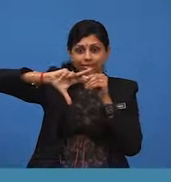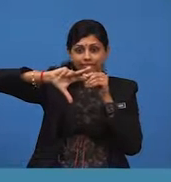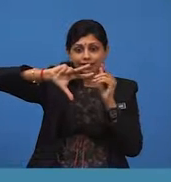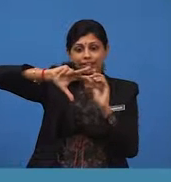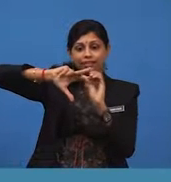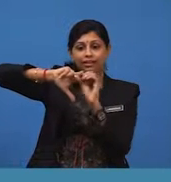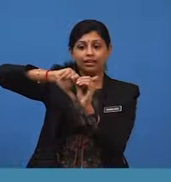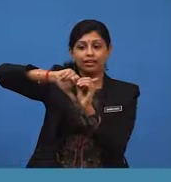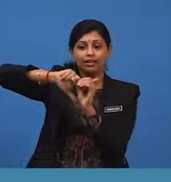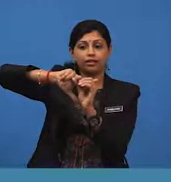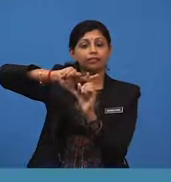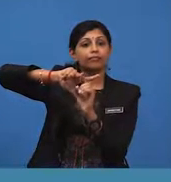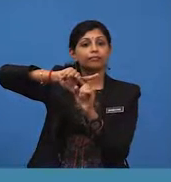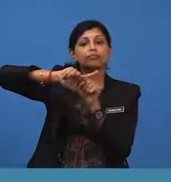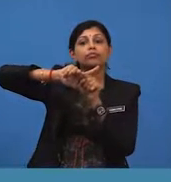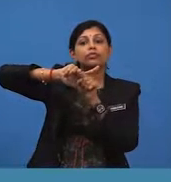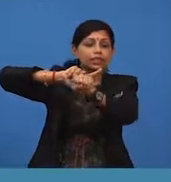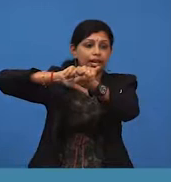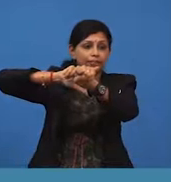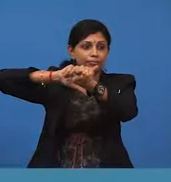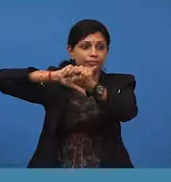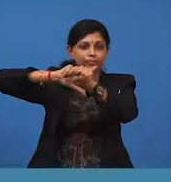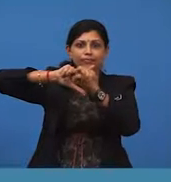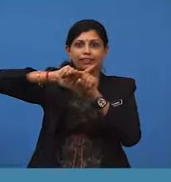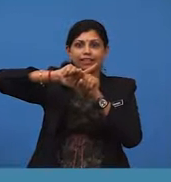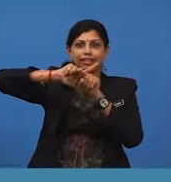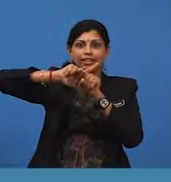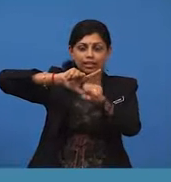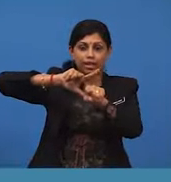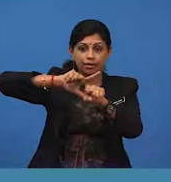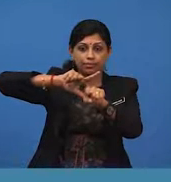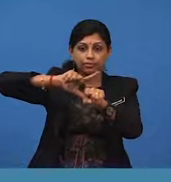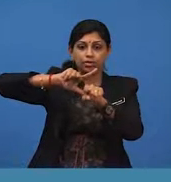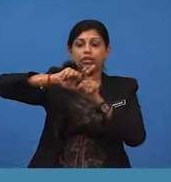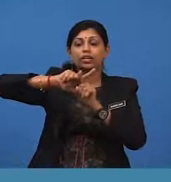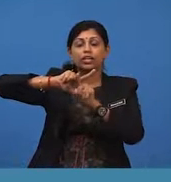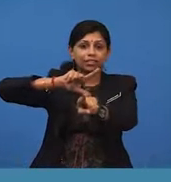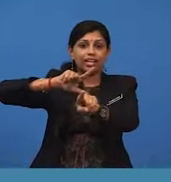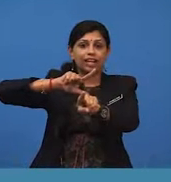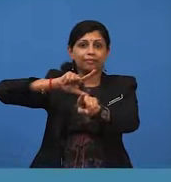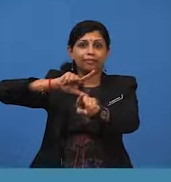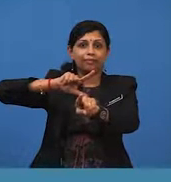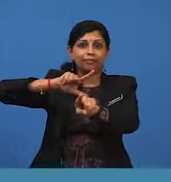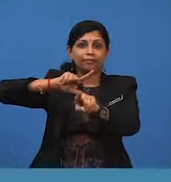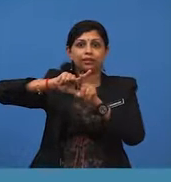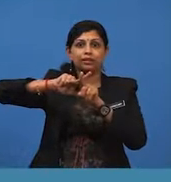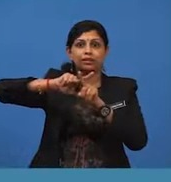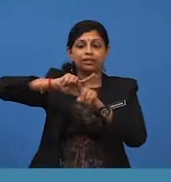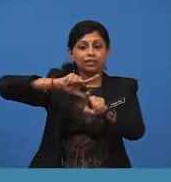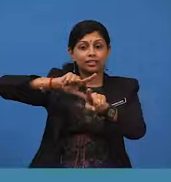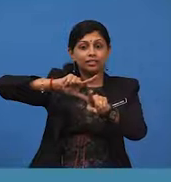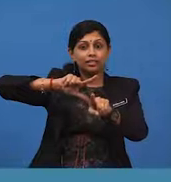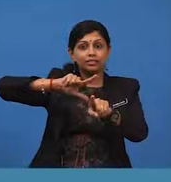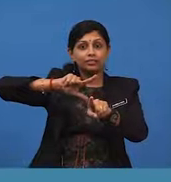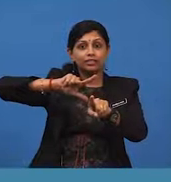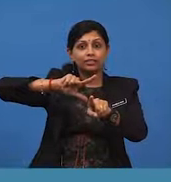akan menunjukkan arah pengaliran arus aruhan, iaitu terarah keluar dari skrin.